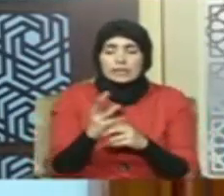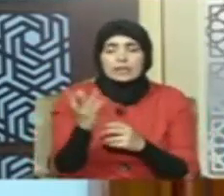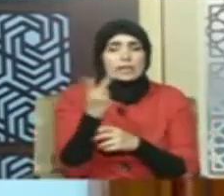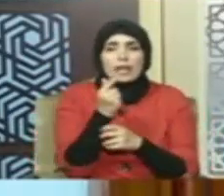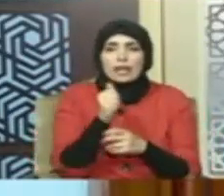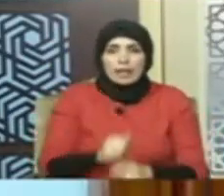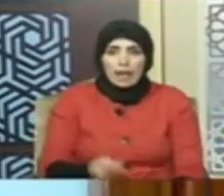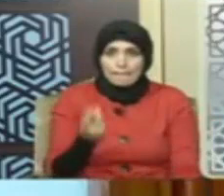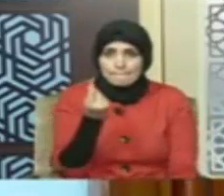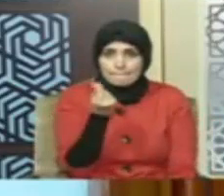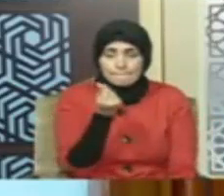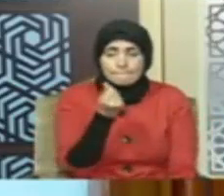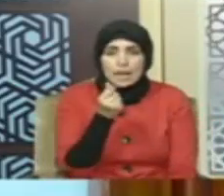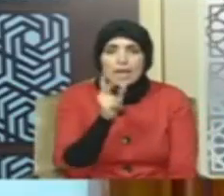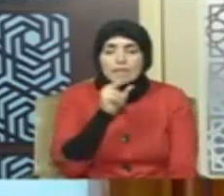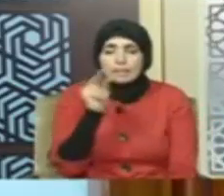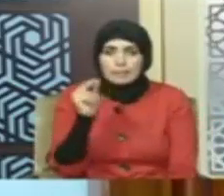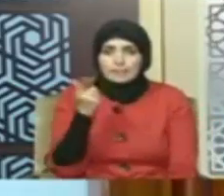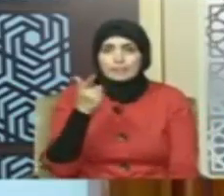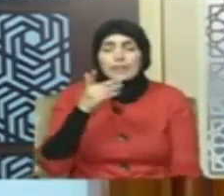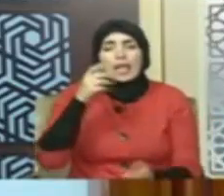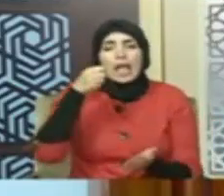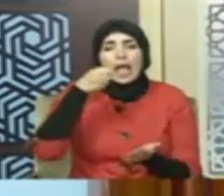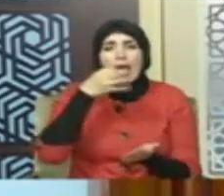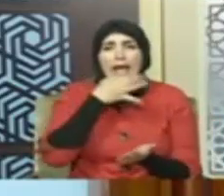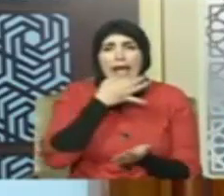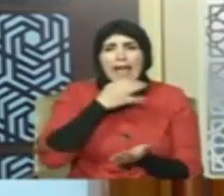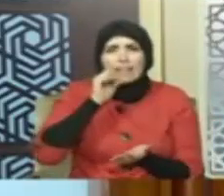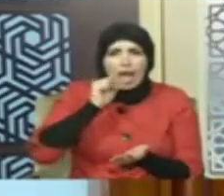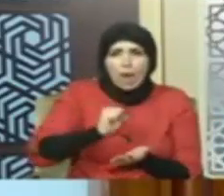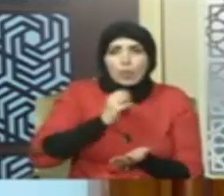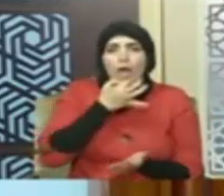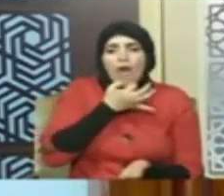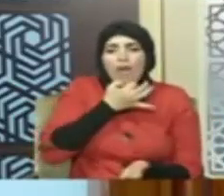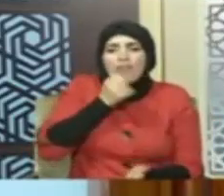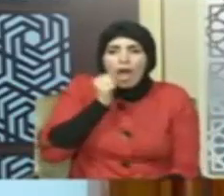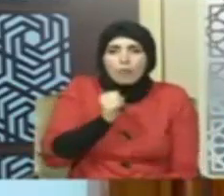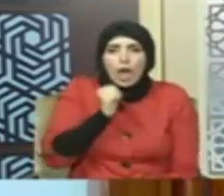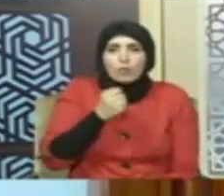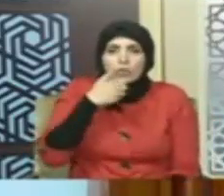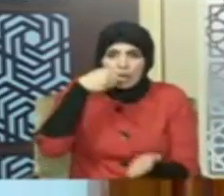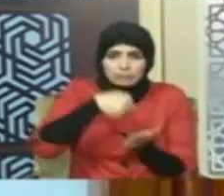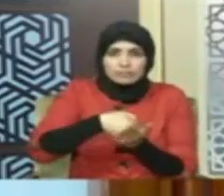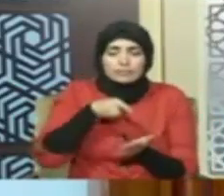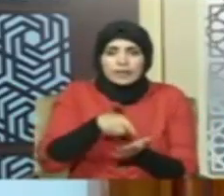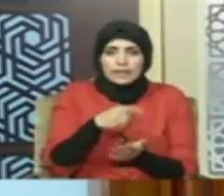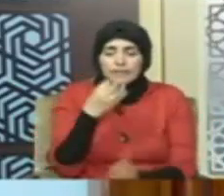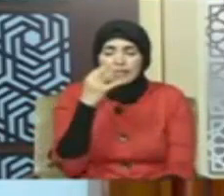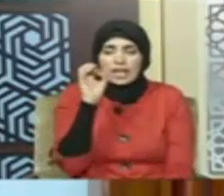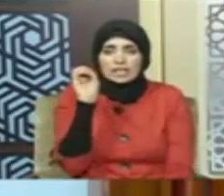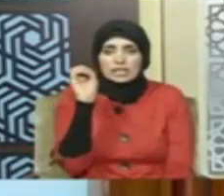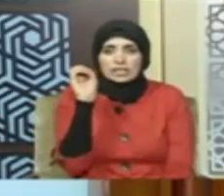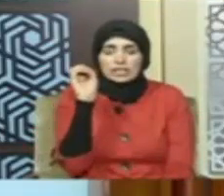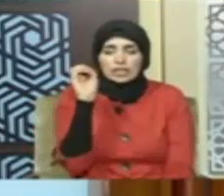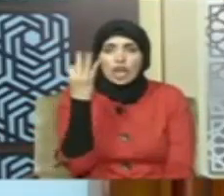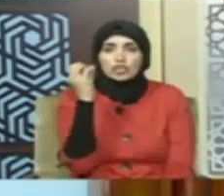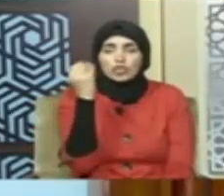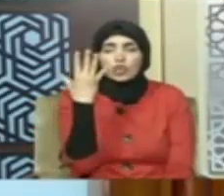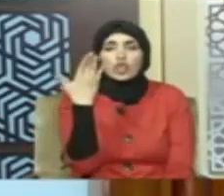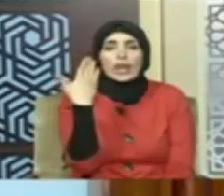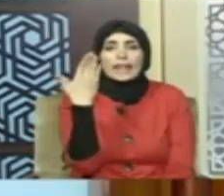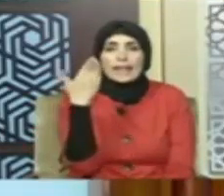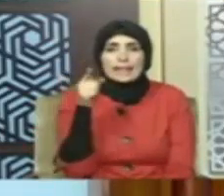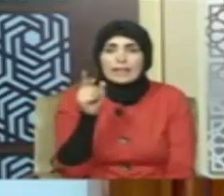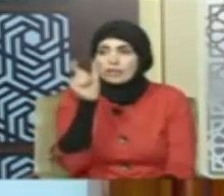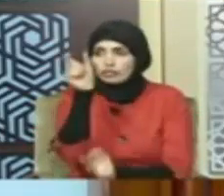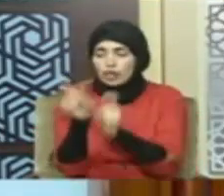للمساكين كحد أدنى لأقل الناس استطاعة، 13 جنيها عن